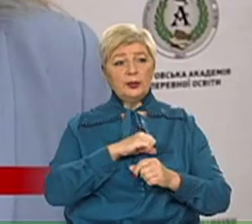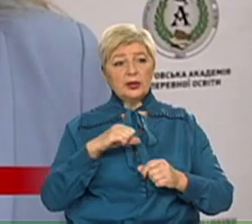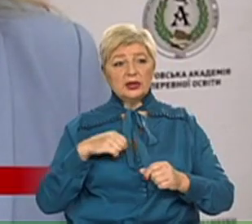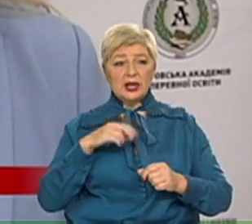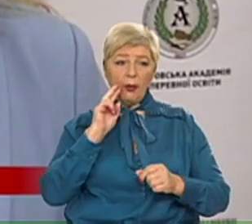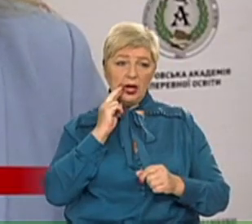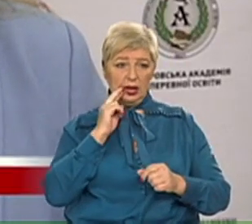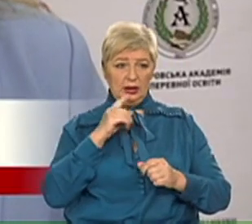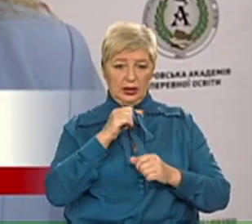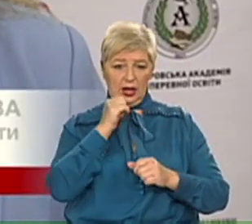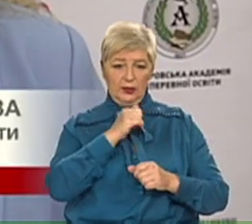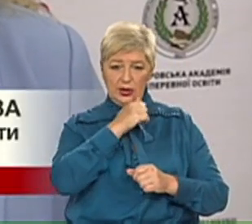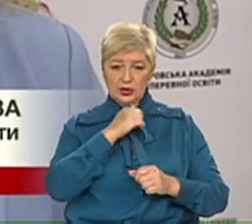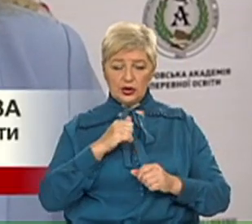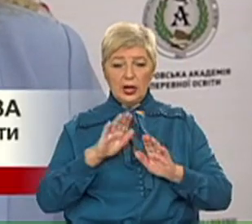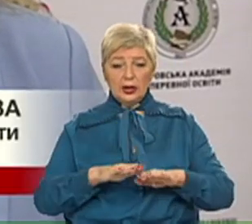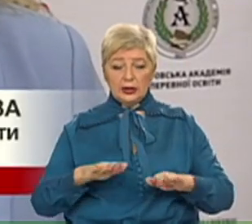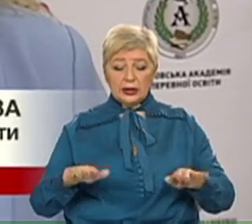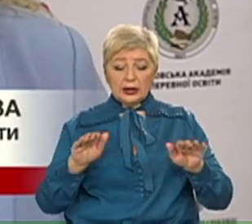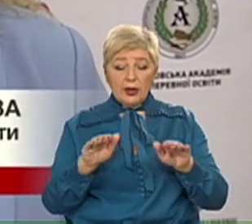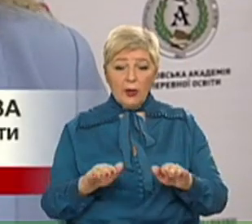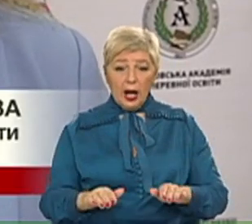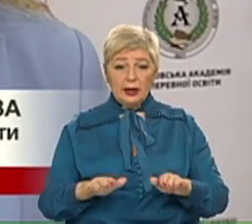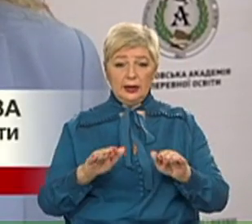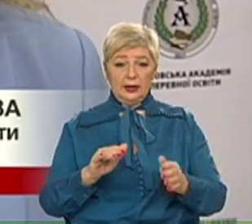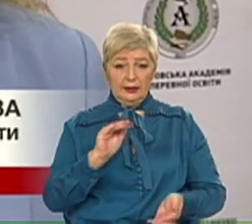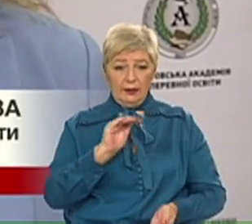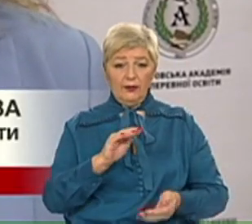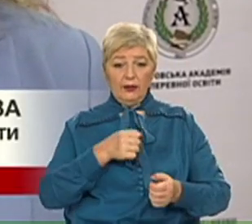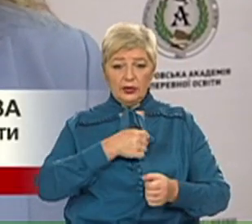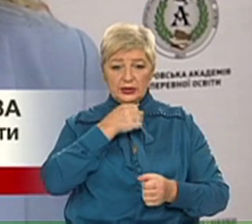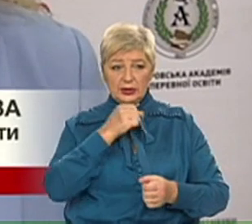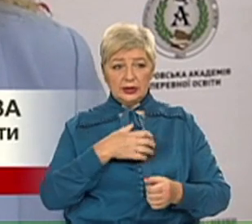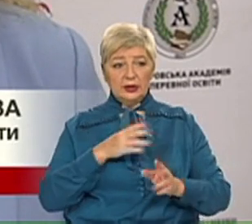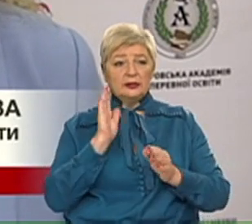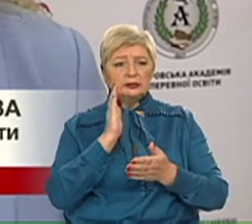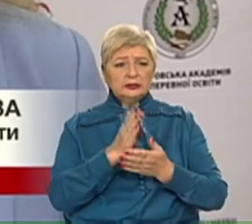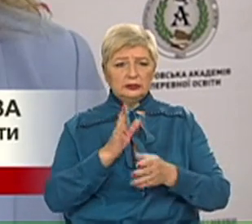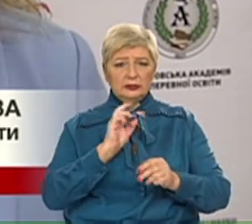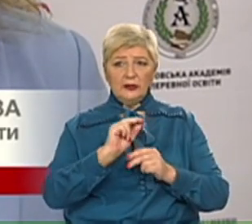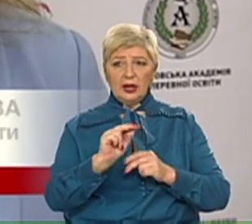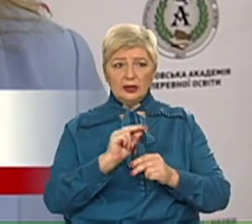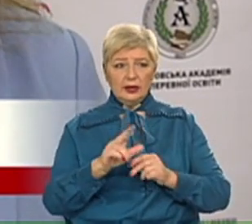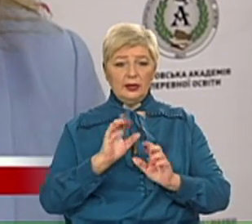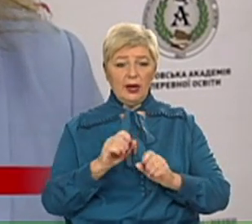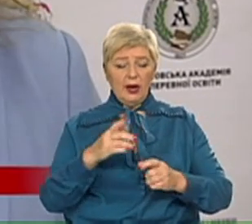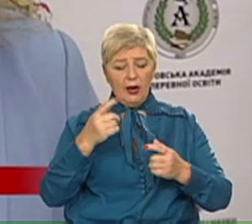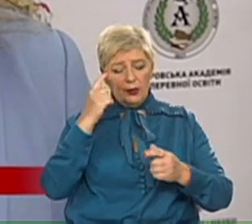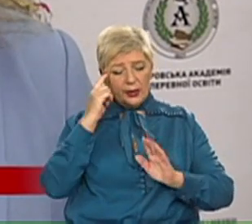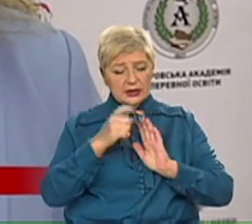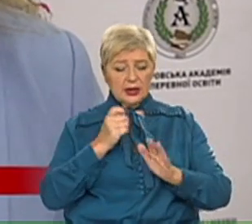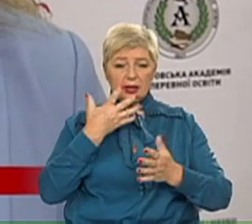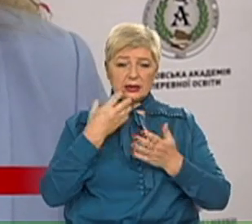найінтимніше. Дітки маленького возраста, для них ставиться основне – це табу на проявлення сексуальності. Всевозможне познання свого